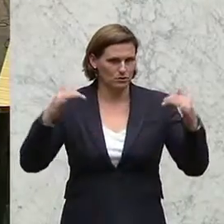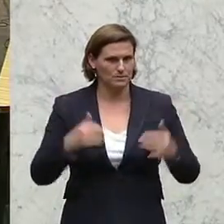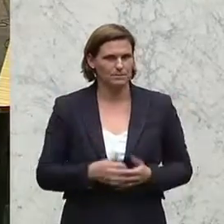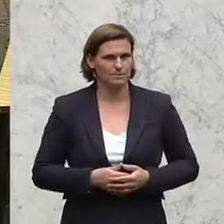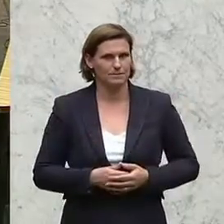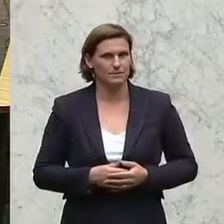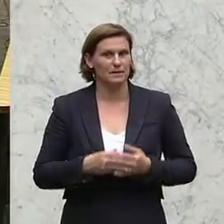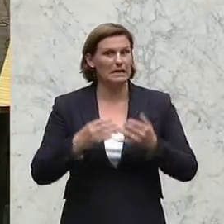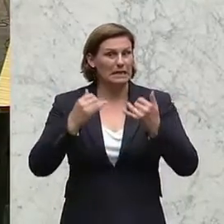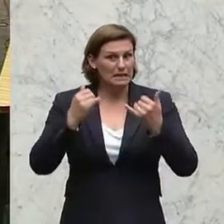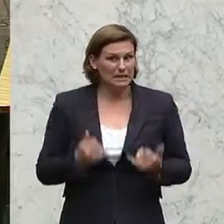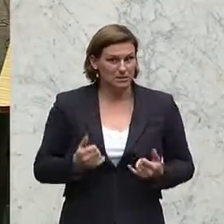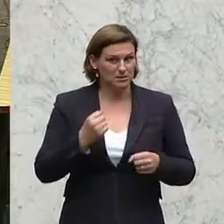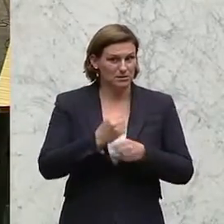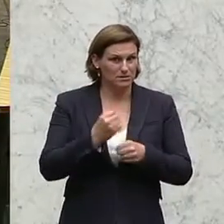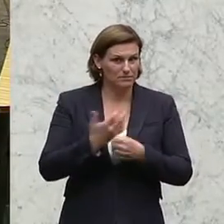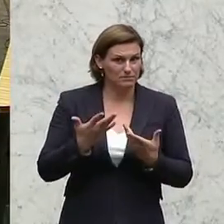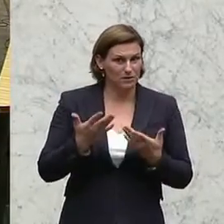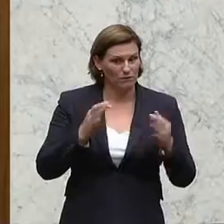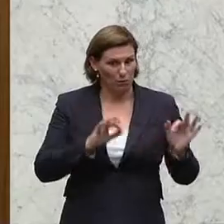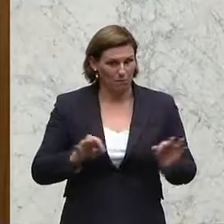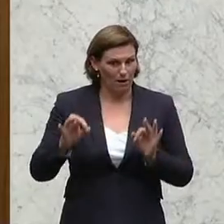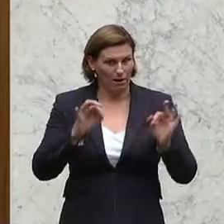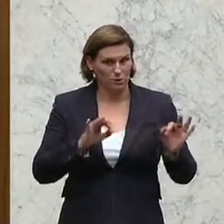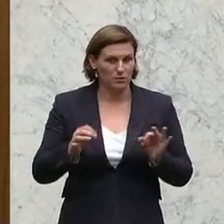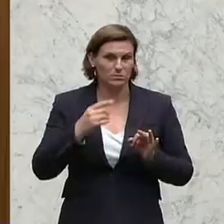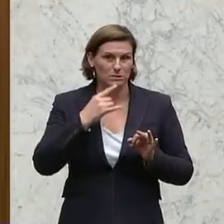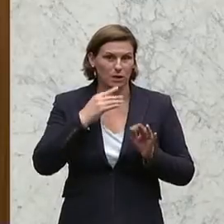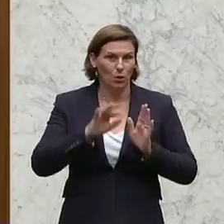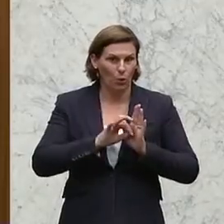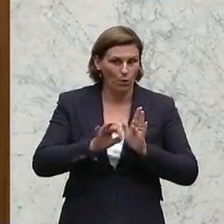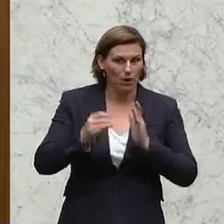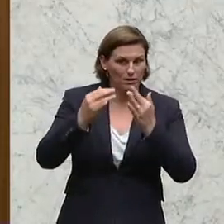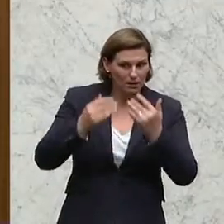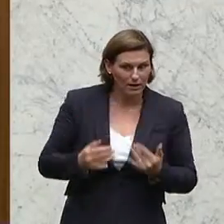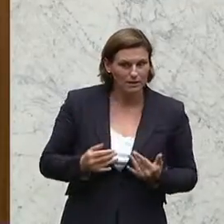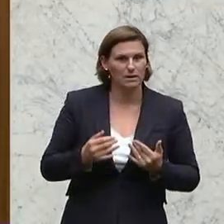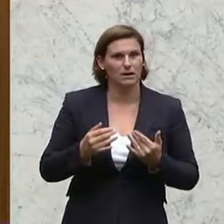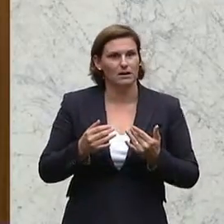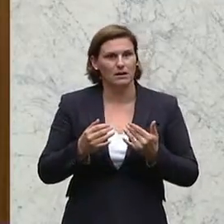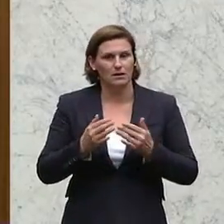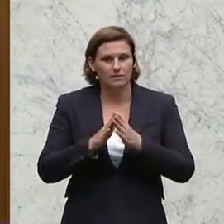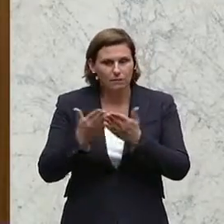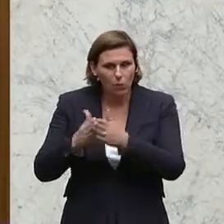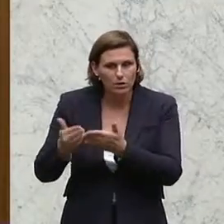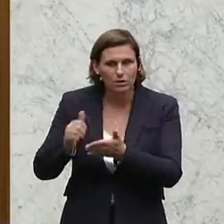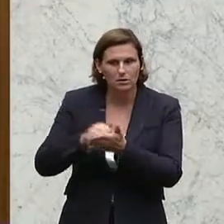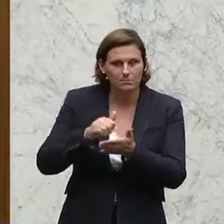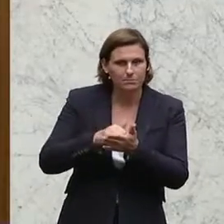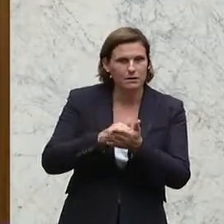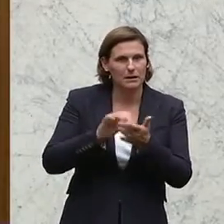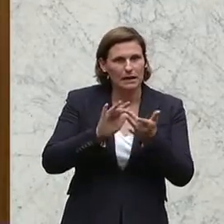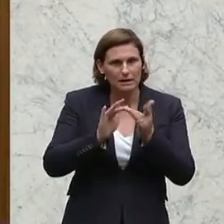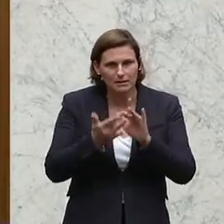Jetzt geht es an die Vorbereitungen, sprich an den immer wieder zitierten Online-Rechner, an all die Folder,